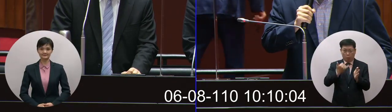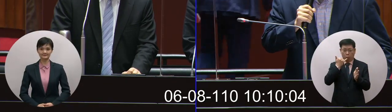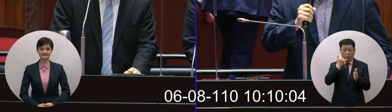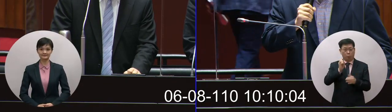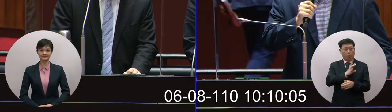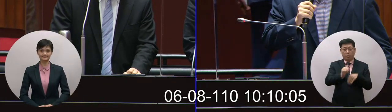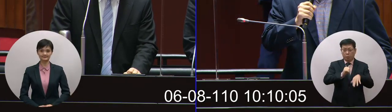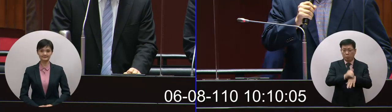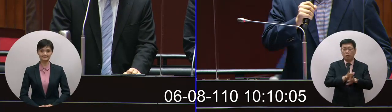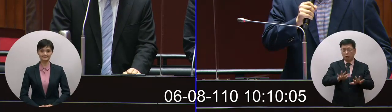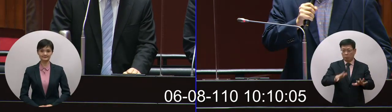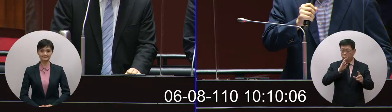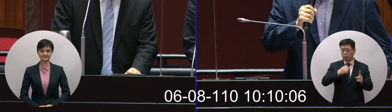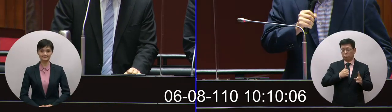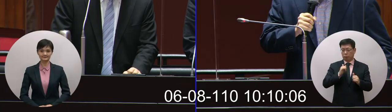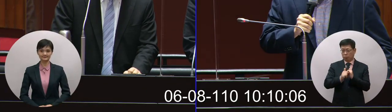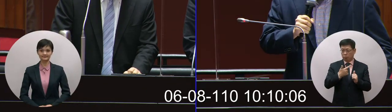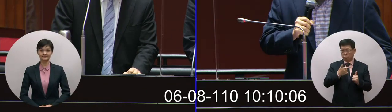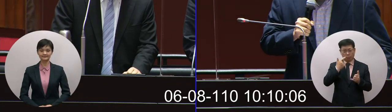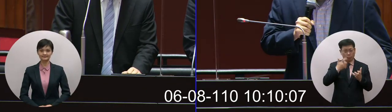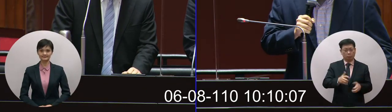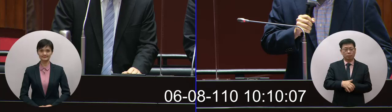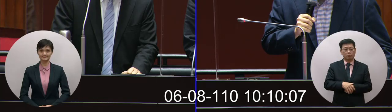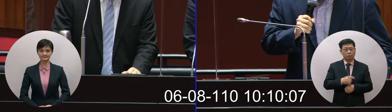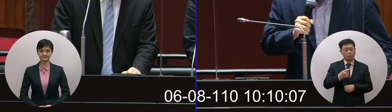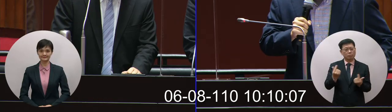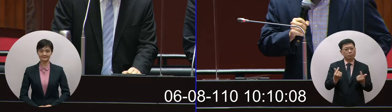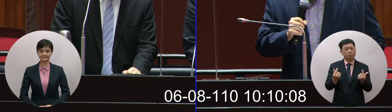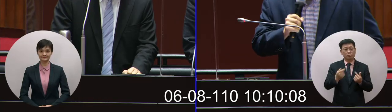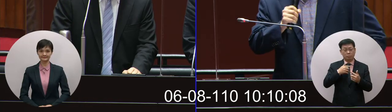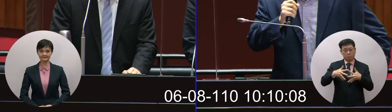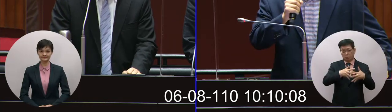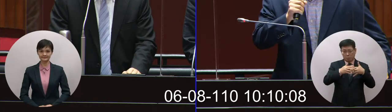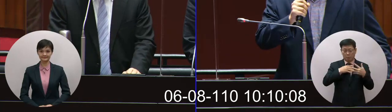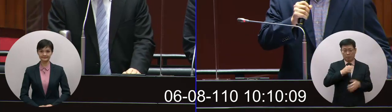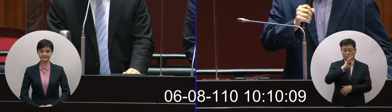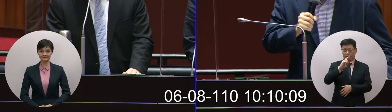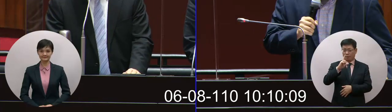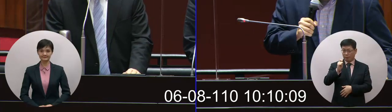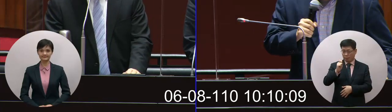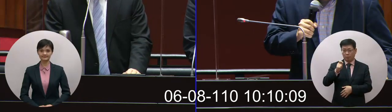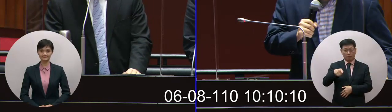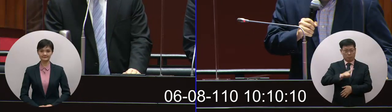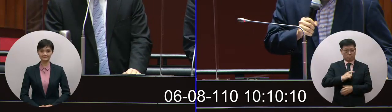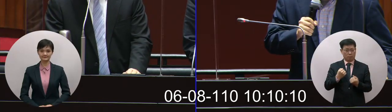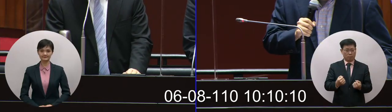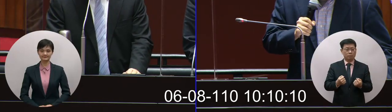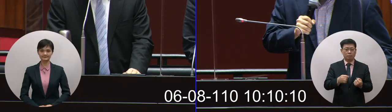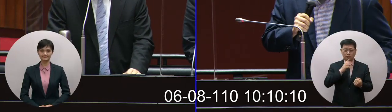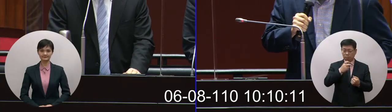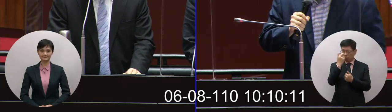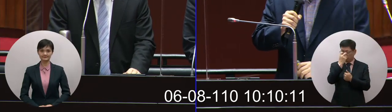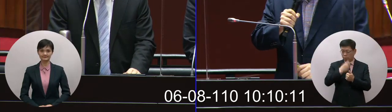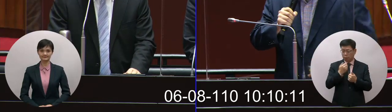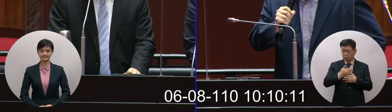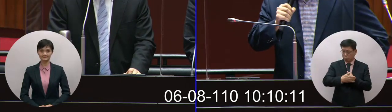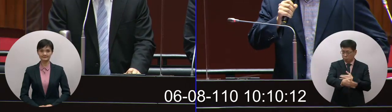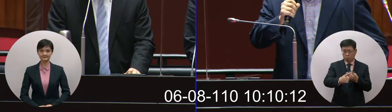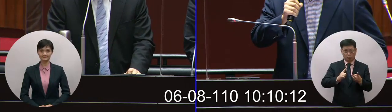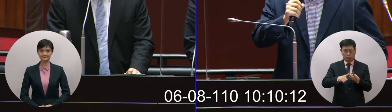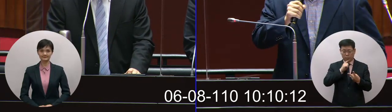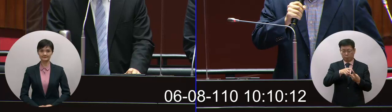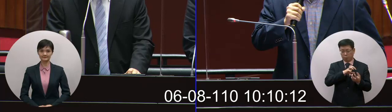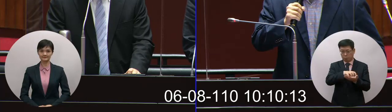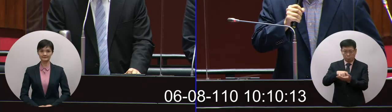这国人也非常关心哈、哦。那请讲这个美国的 FDA 哈、哦，伊伫个这个审查哈、哦、跟核